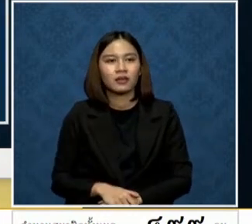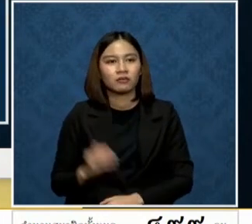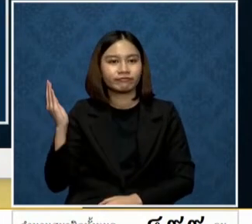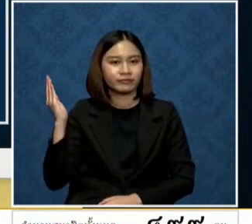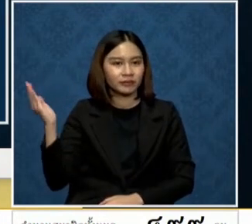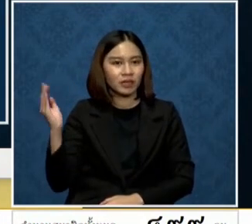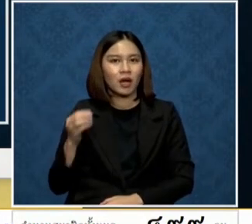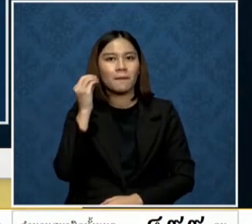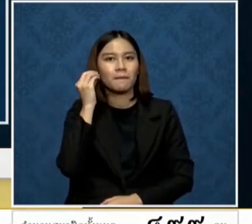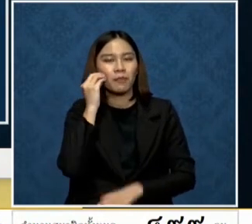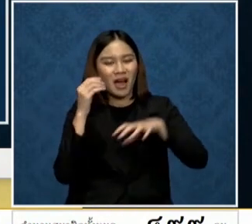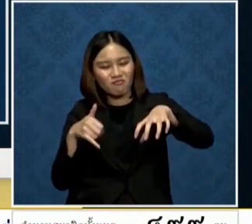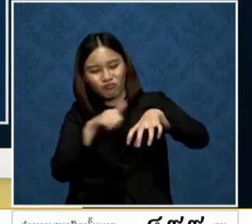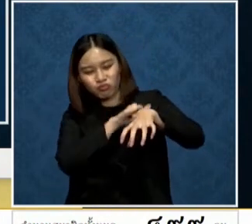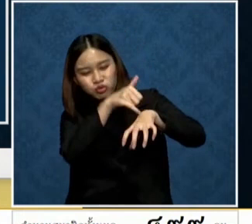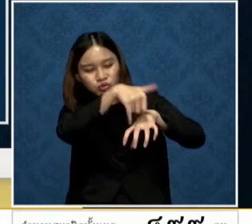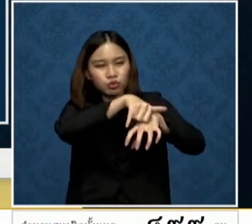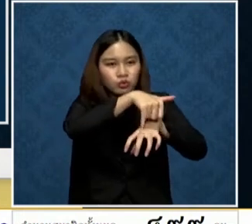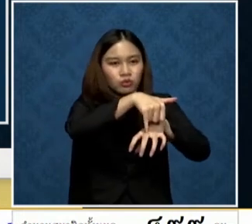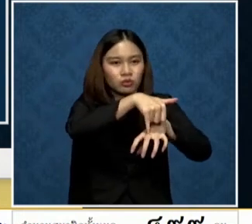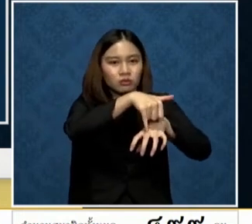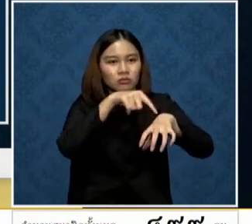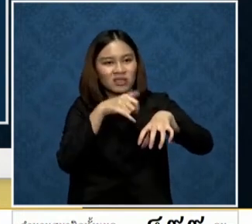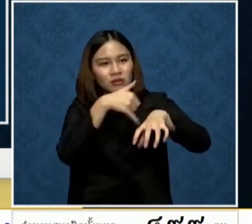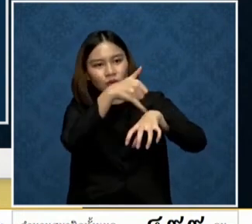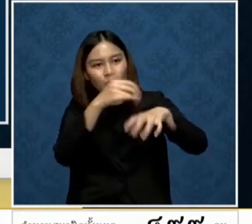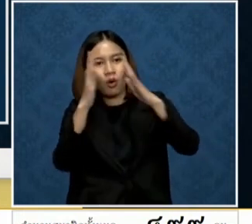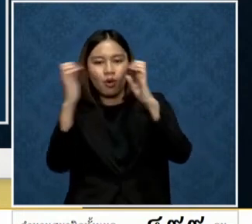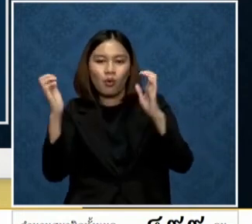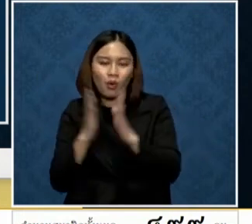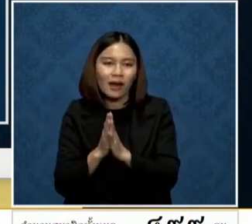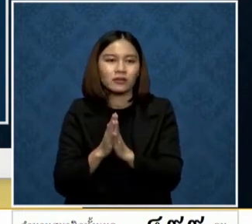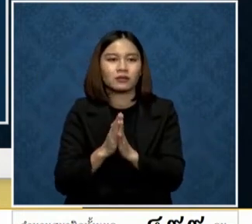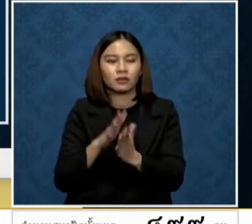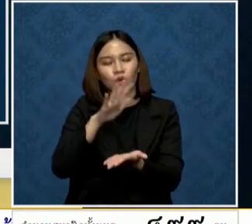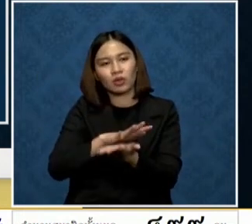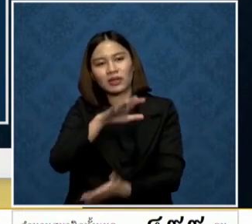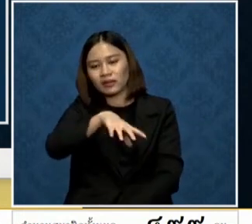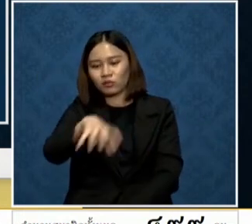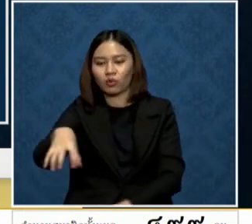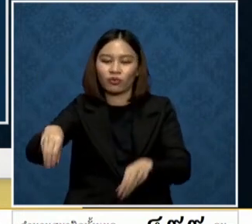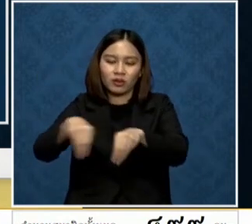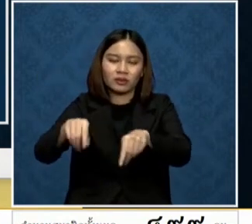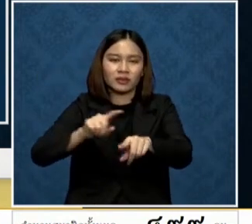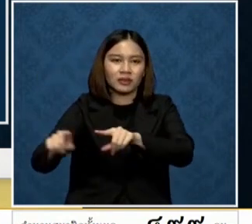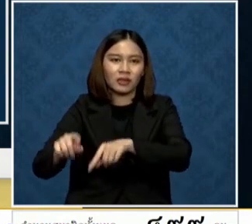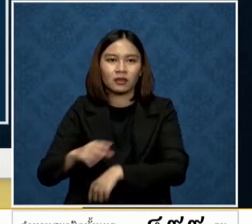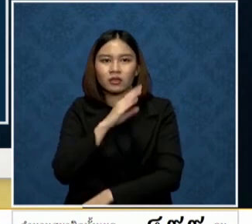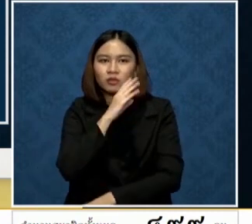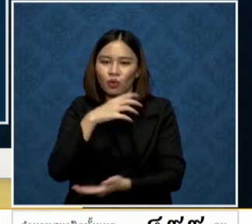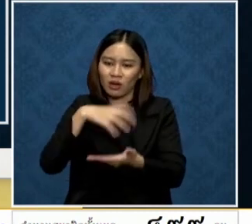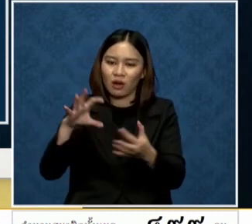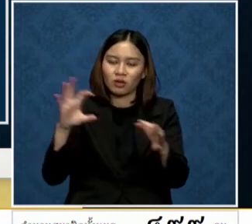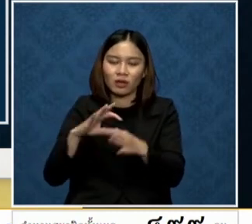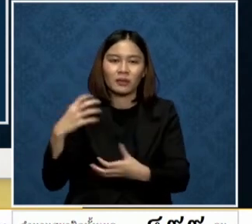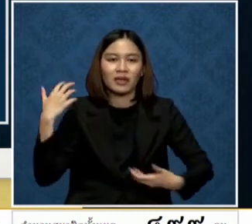ค่ะไปถึงบ้านบุกรุกอาศัยในที่อยู่อาศัยในชุมชนวัดสถานที่ราชการและโรงเรียนในบริเวณใกล้เคียงเวลาที่เราพูดถึงเรื่อง